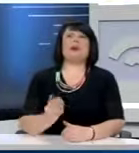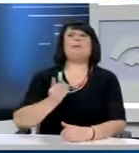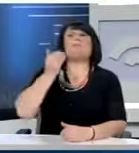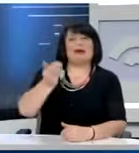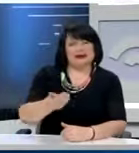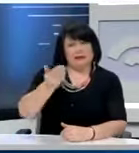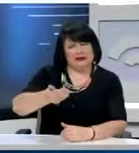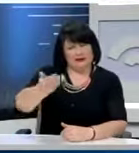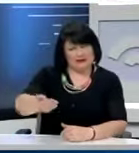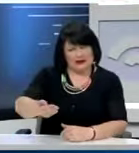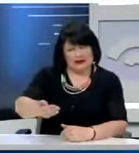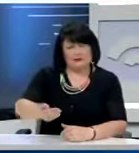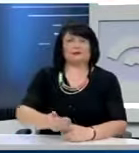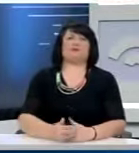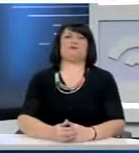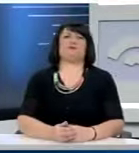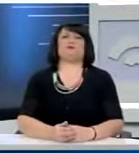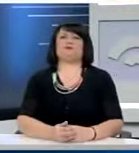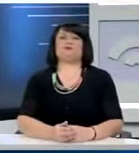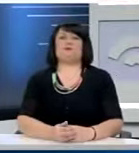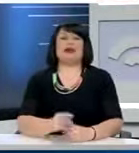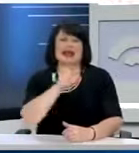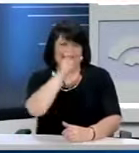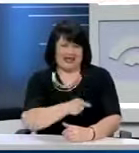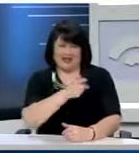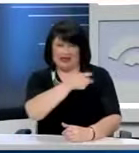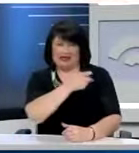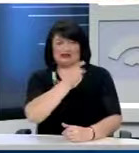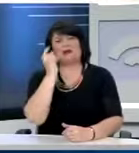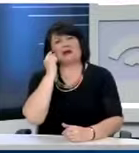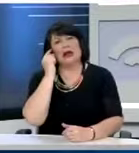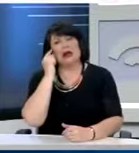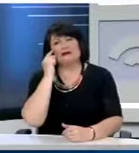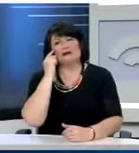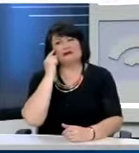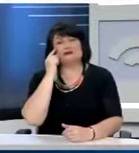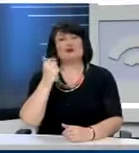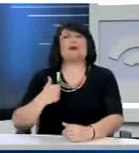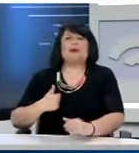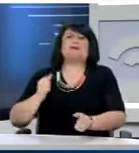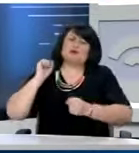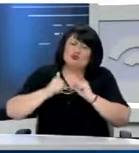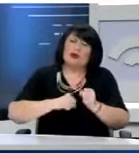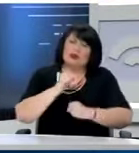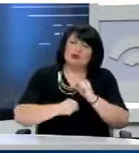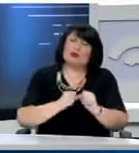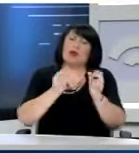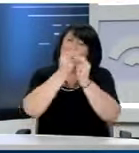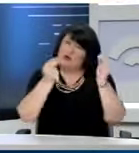Αργότερα, όταν συνειδητοποίησατε ότι η προσπάθειά μας αυτή